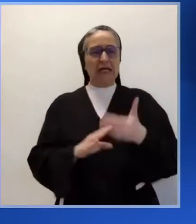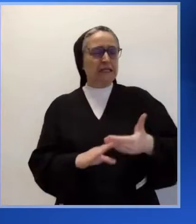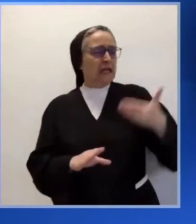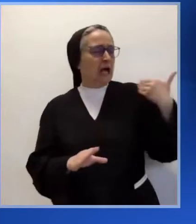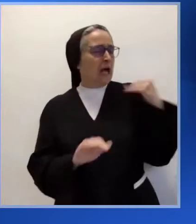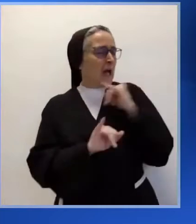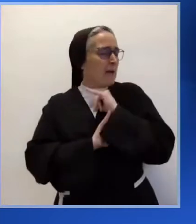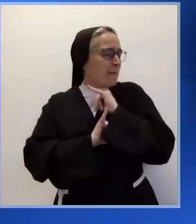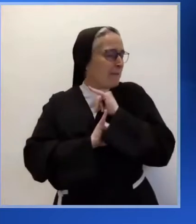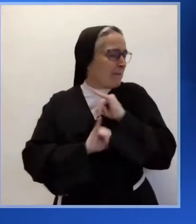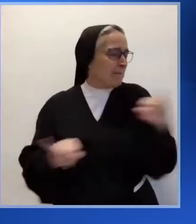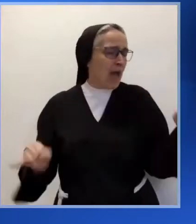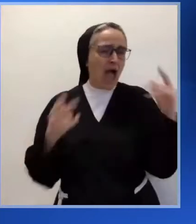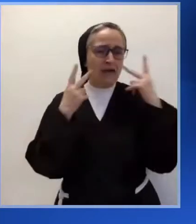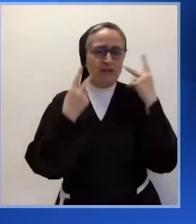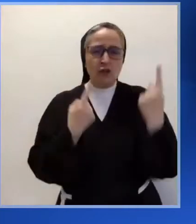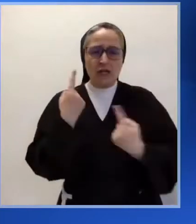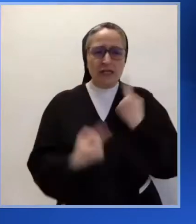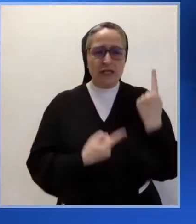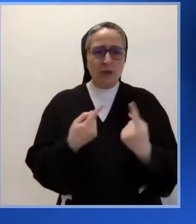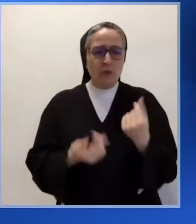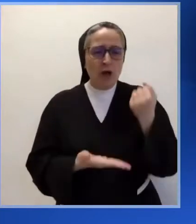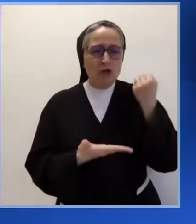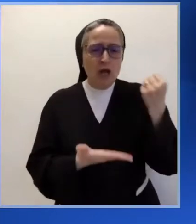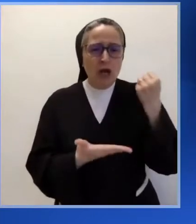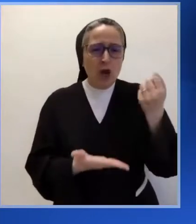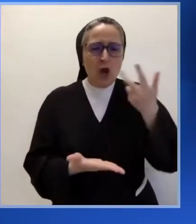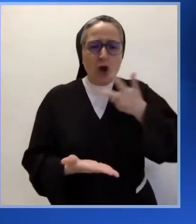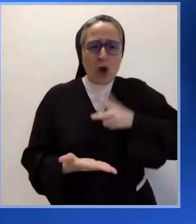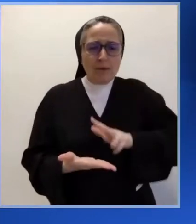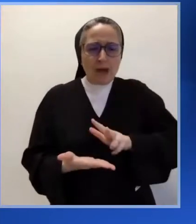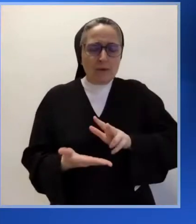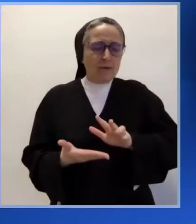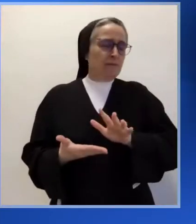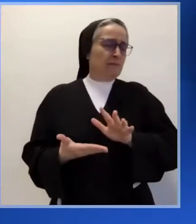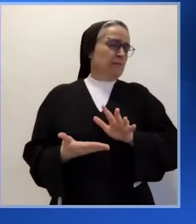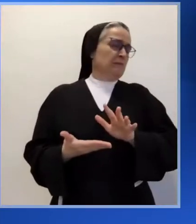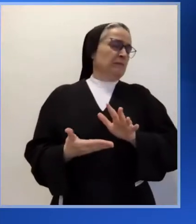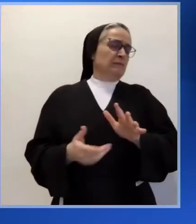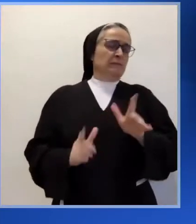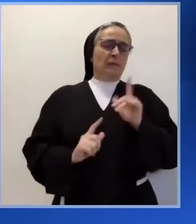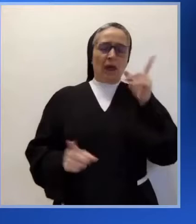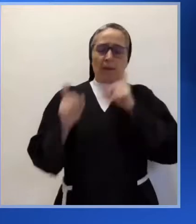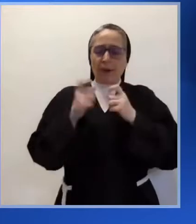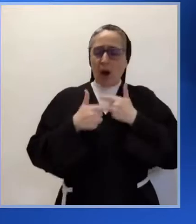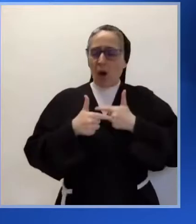precedenti, con condizioni economiche e sociali molto preoccupanti.